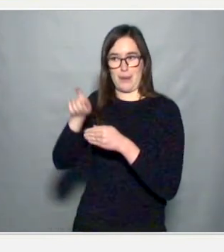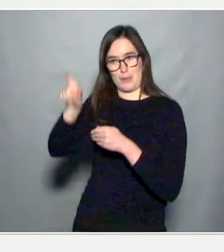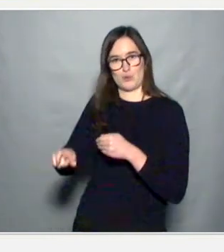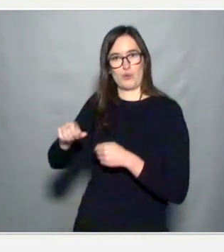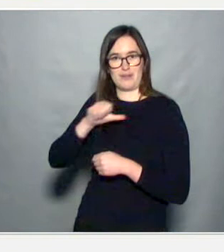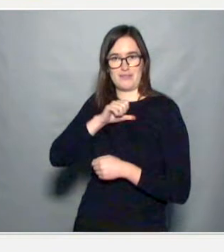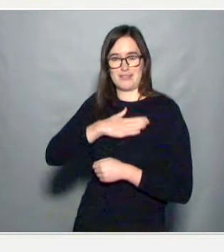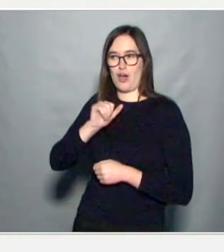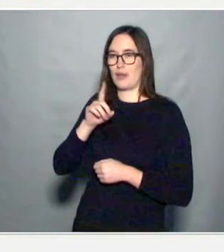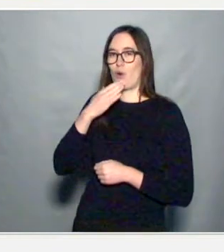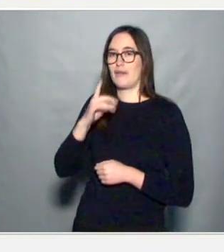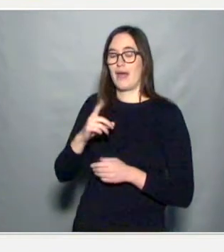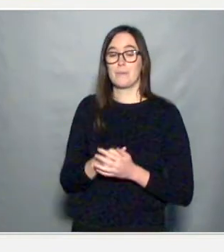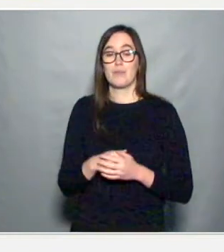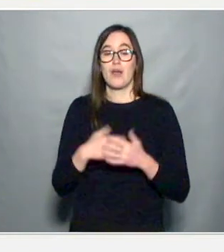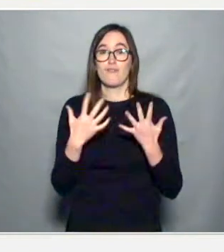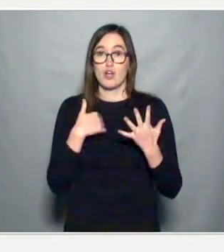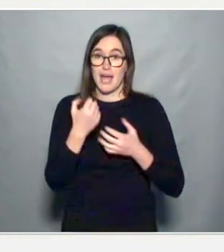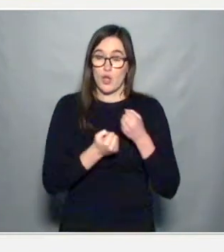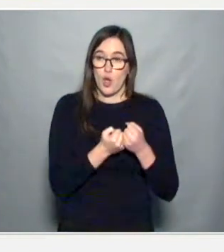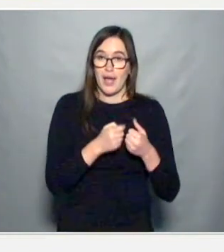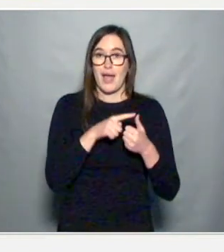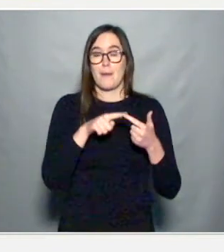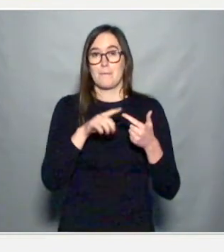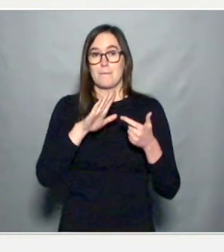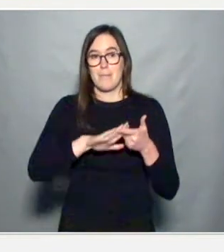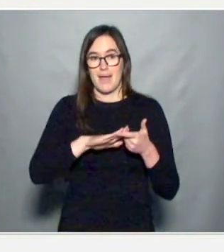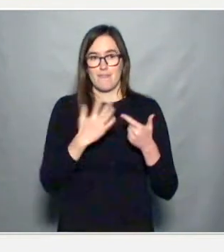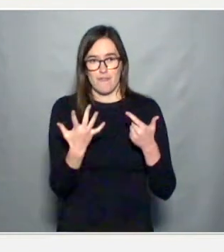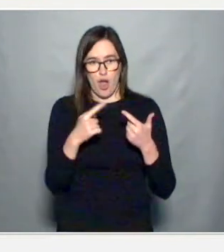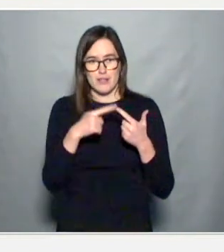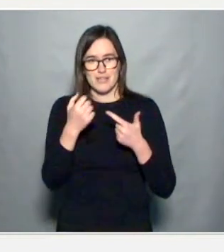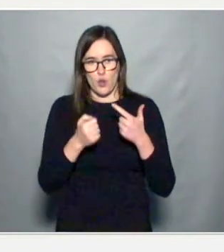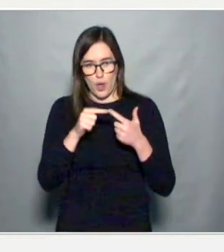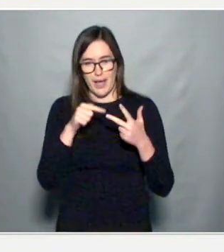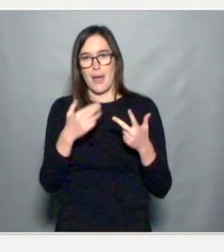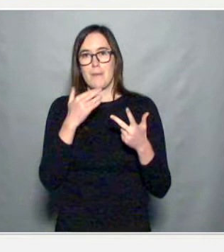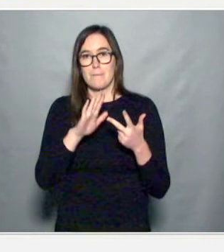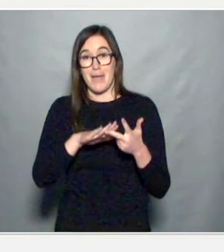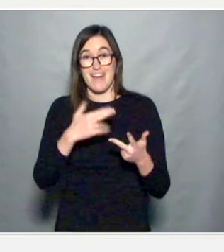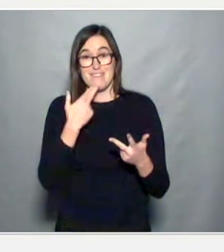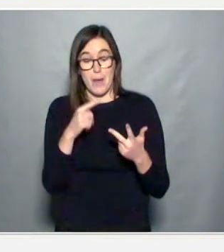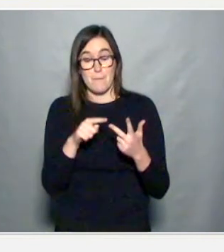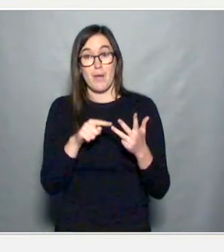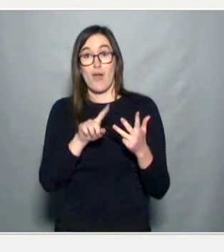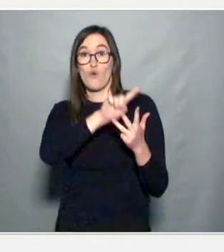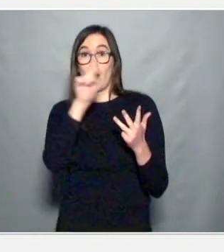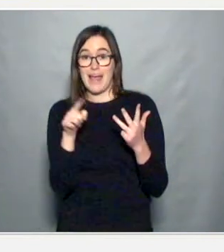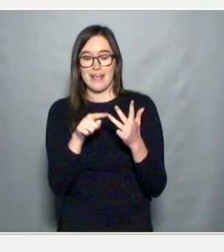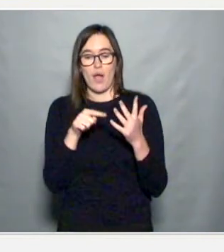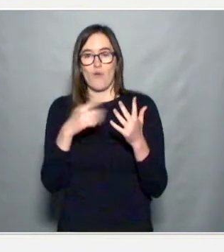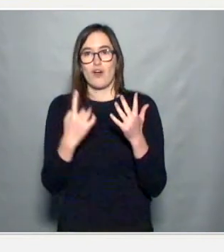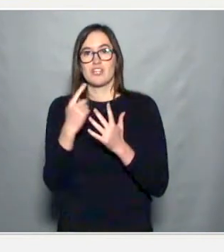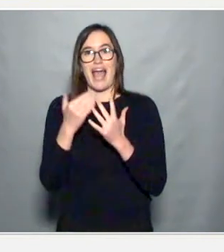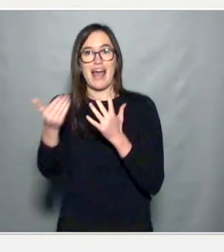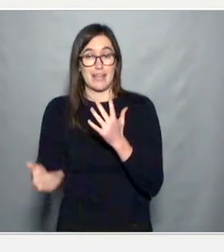göra? Var ska jag vara? Med vem ska jag vara? Hur länge ska du hålla på? Och vad ska hända sen?